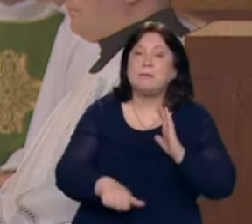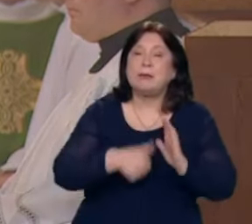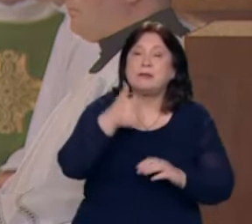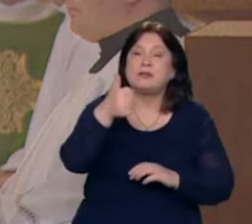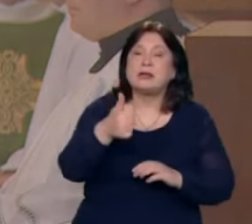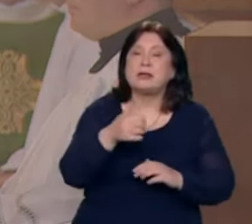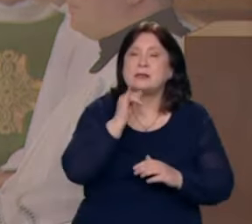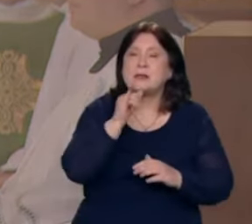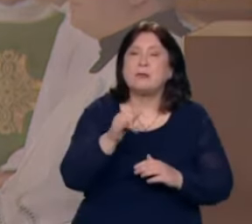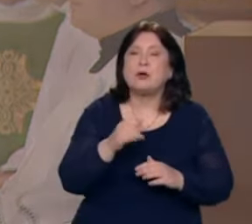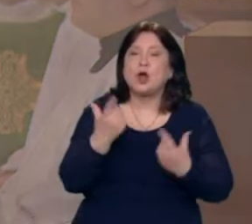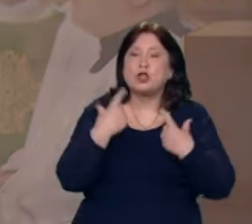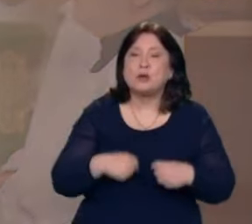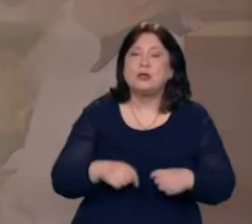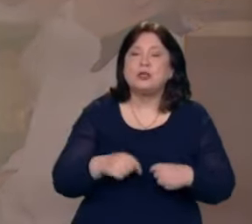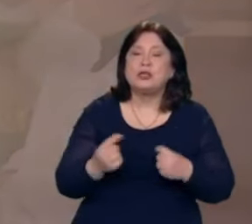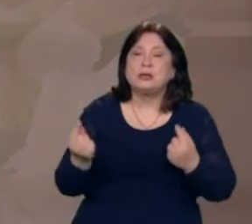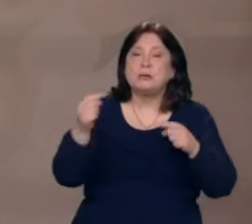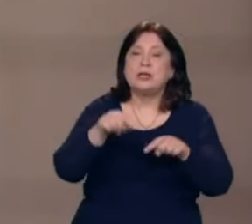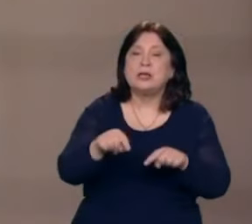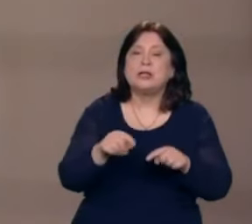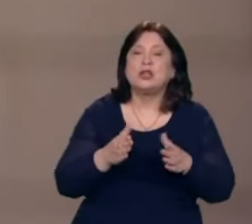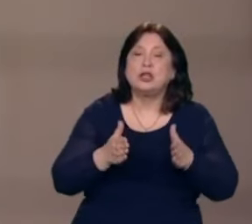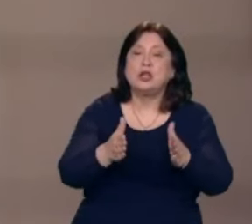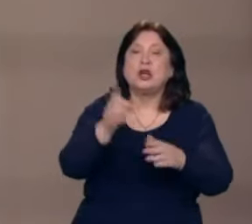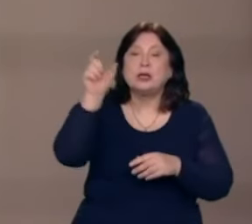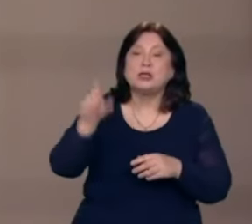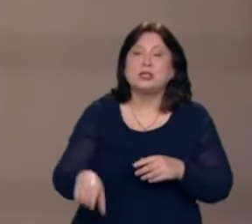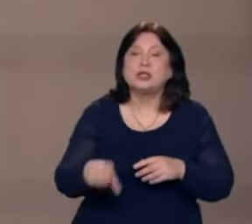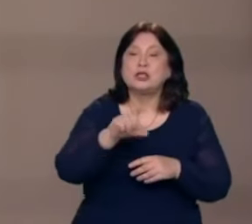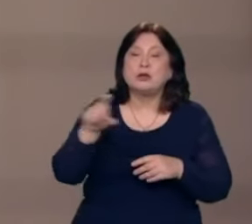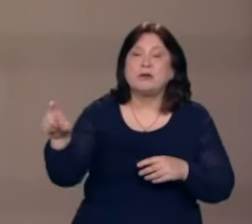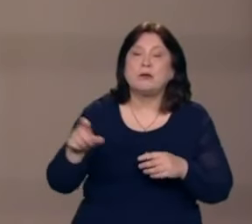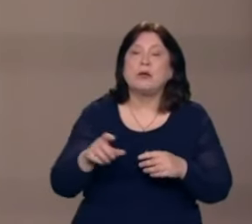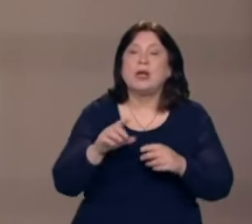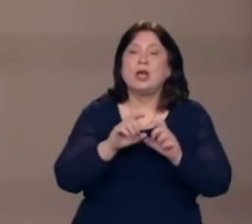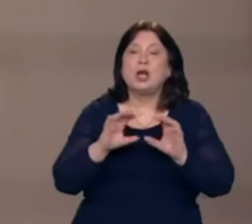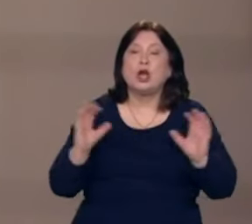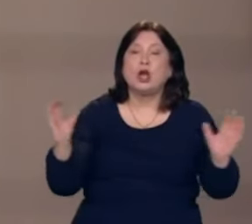mógł wziąć osobiście udział w Drodze Krzyżowej przy